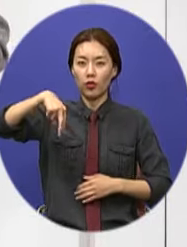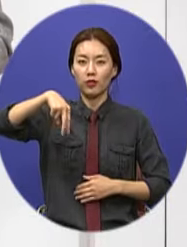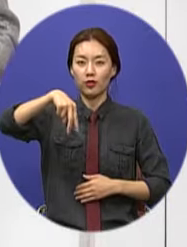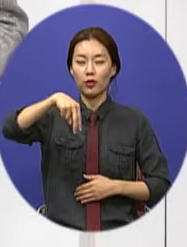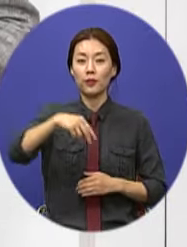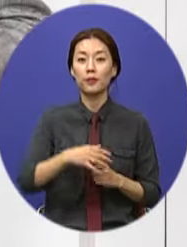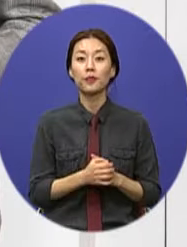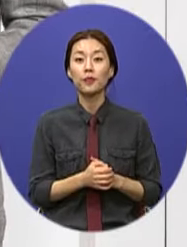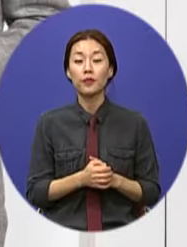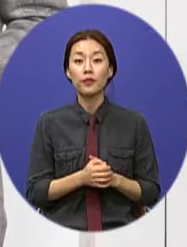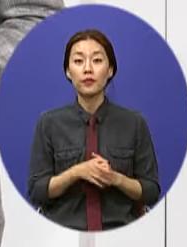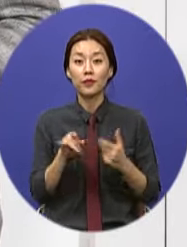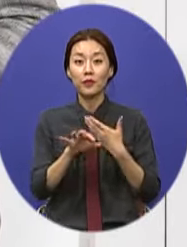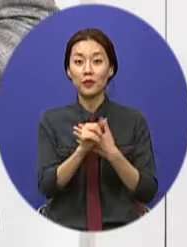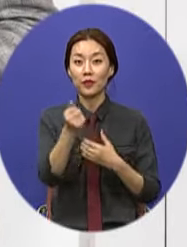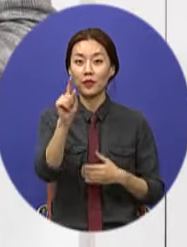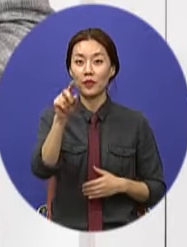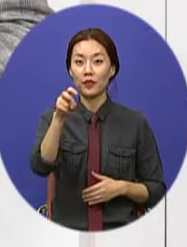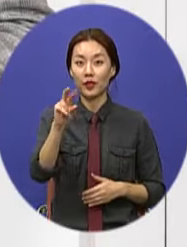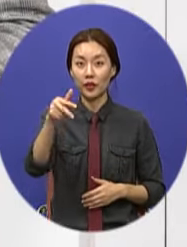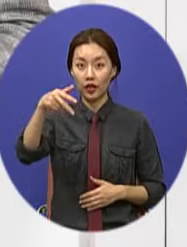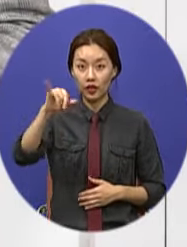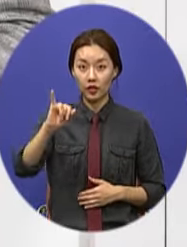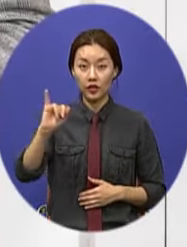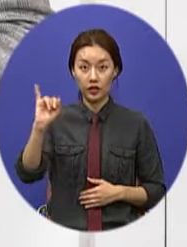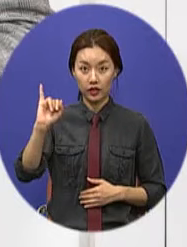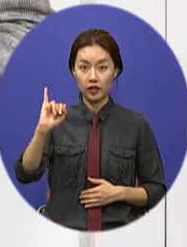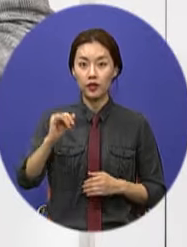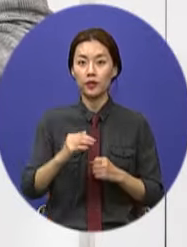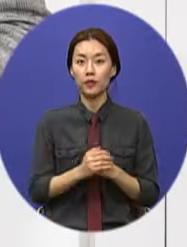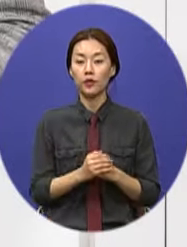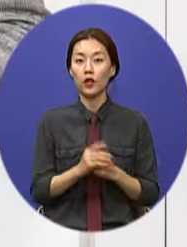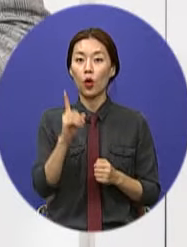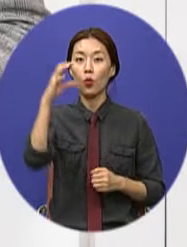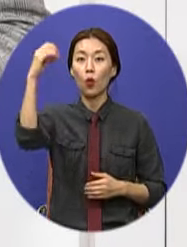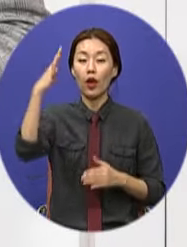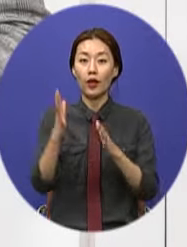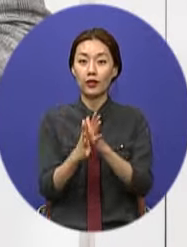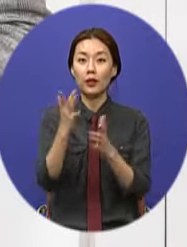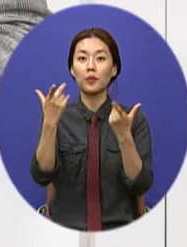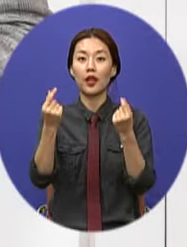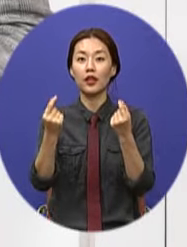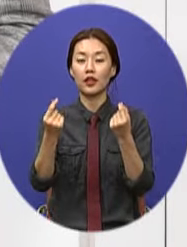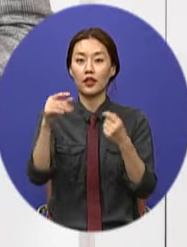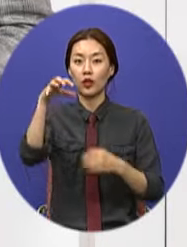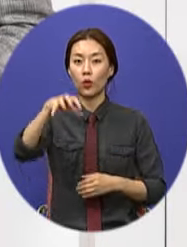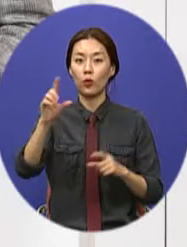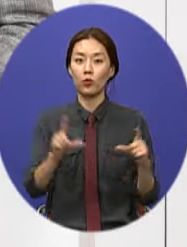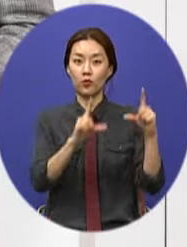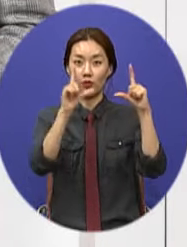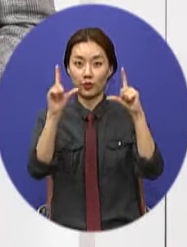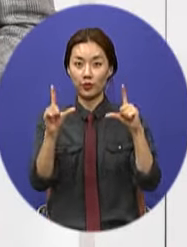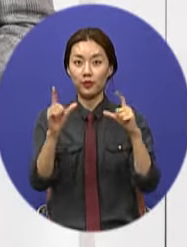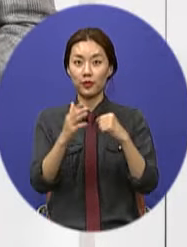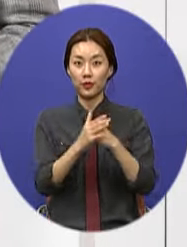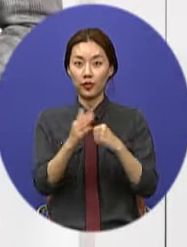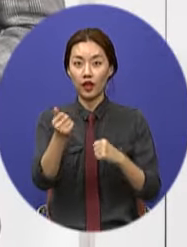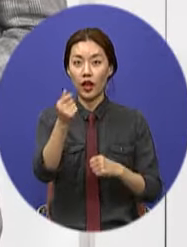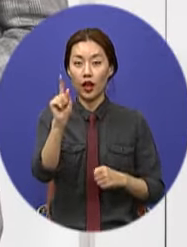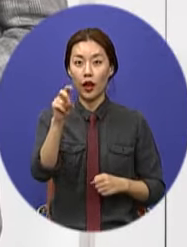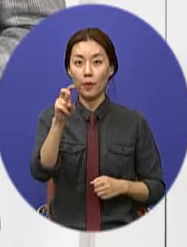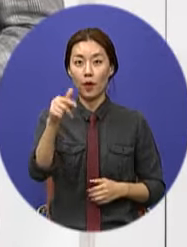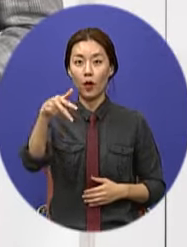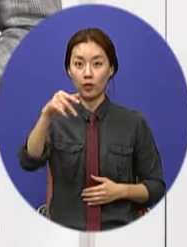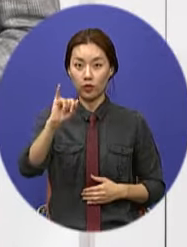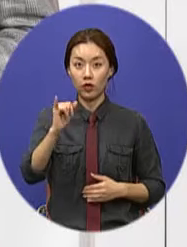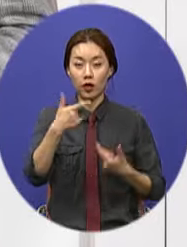그러면요, 아. 그 함영지 씨가 그 고향시 그 같은 곳에 사시니까 예예. 예. 함영진 씨하고